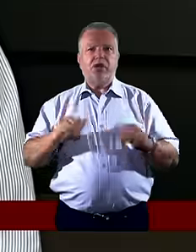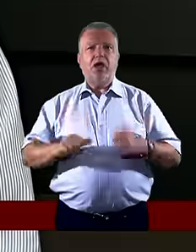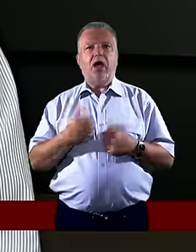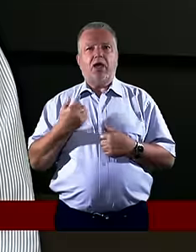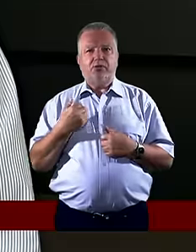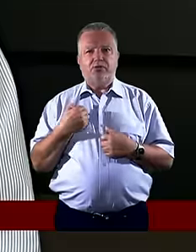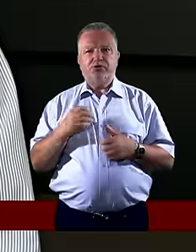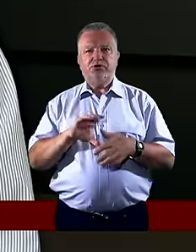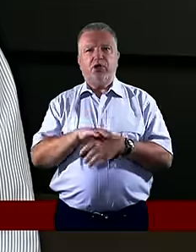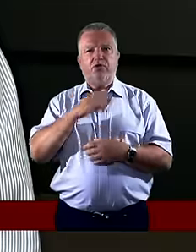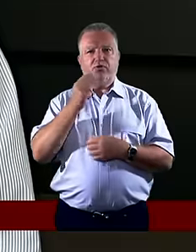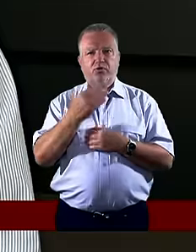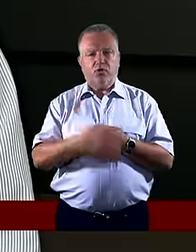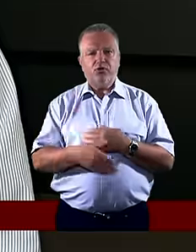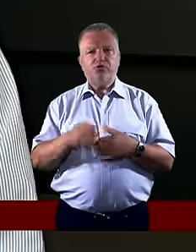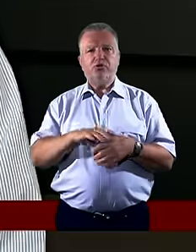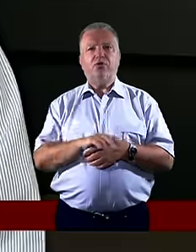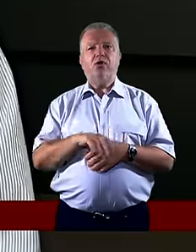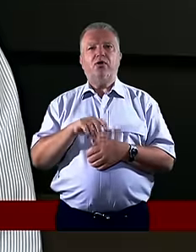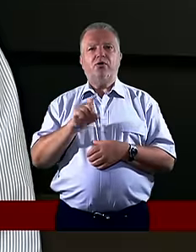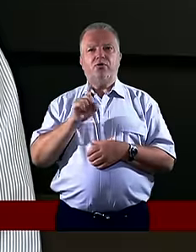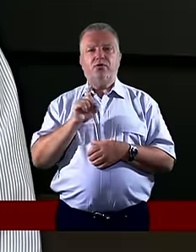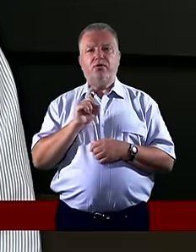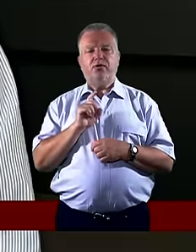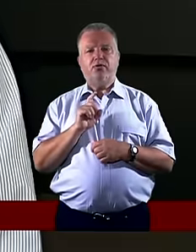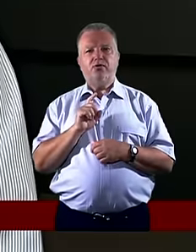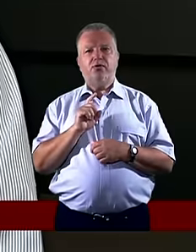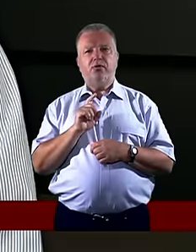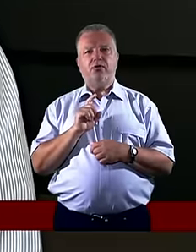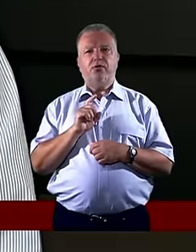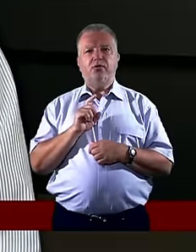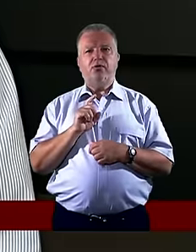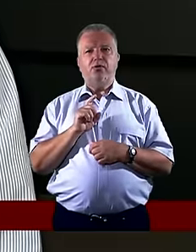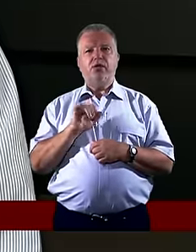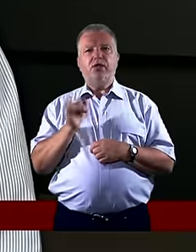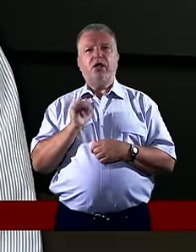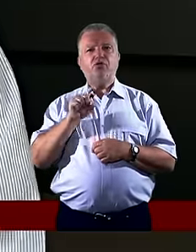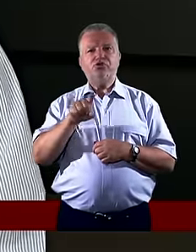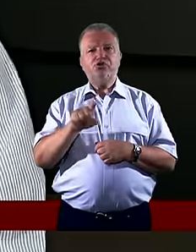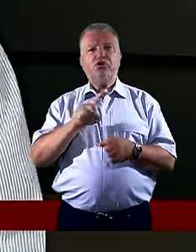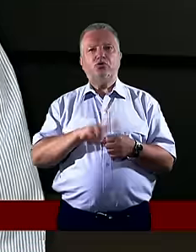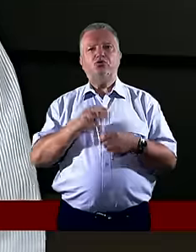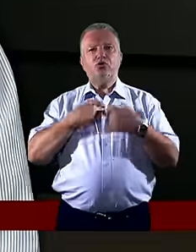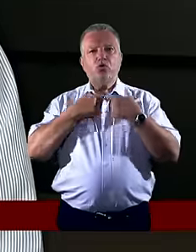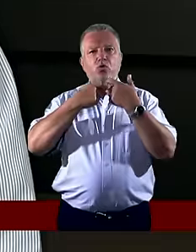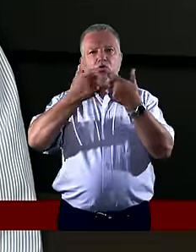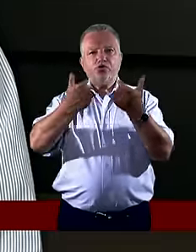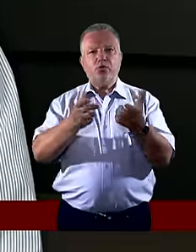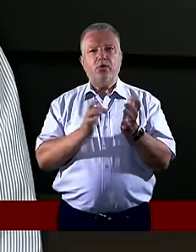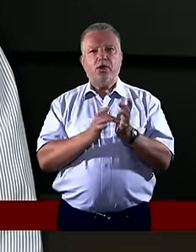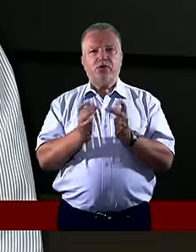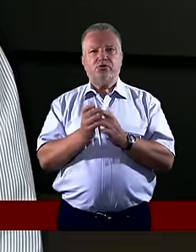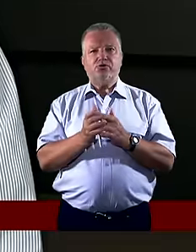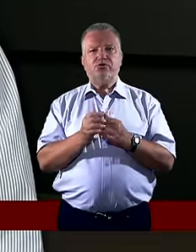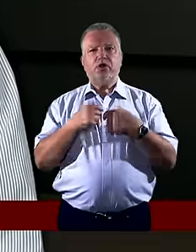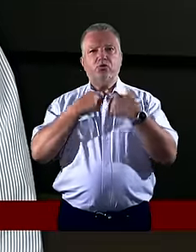być w końcu w Jego, nie powiem w Jego roli, bo nie jesteśmy zbawicielami świata, ale jako ci, którzy głoszą